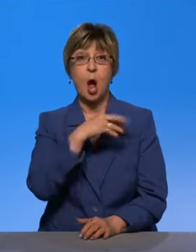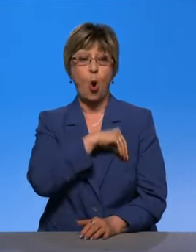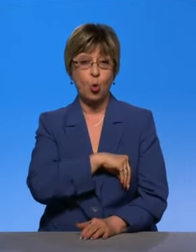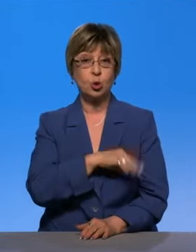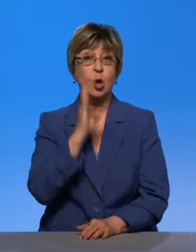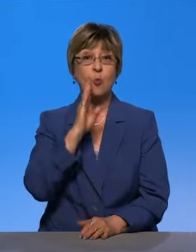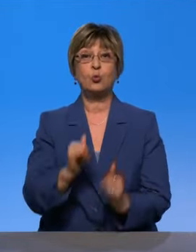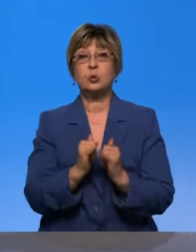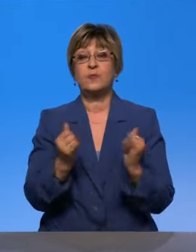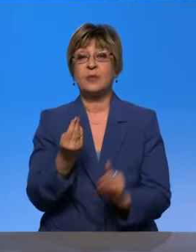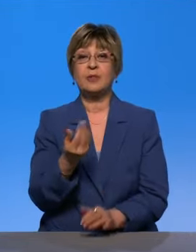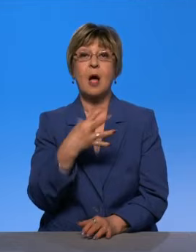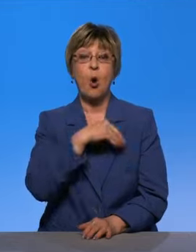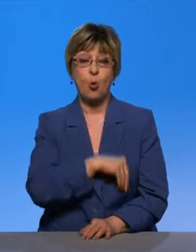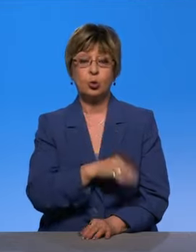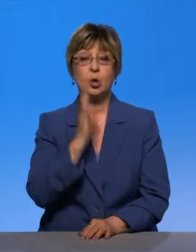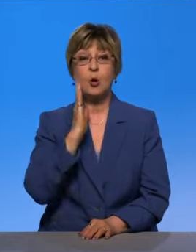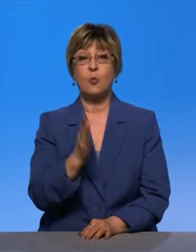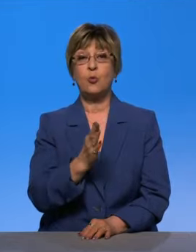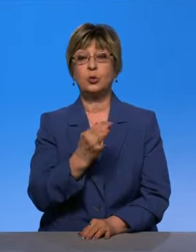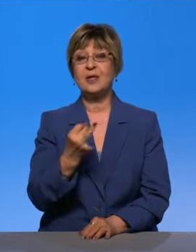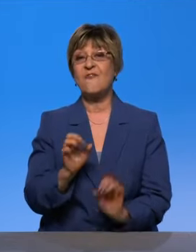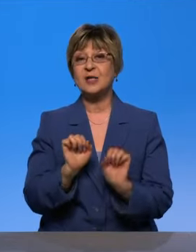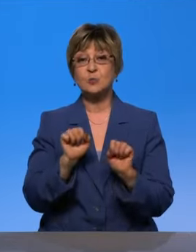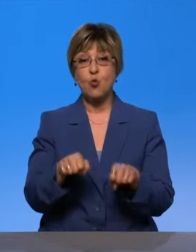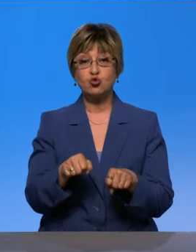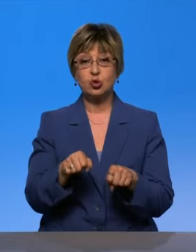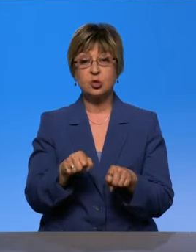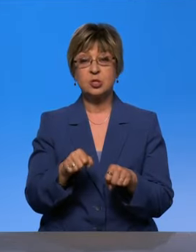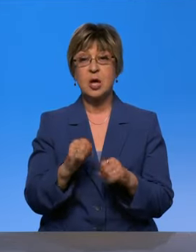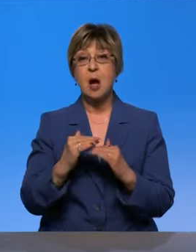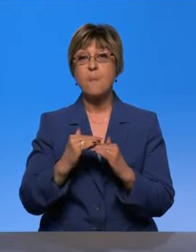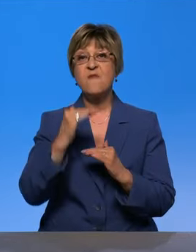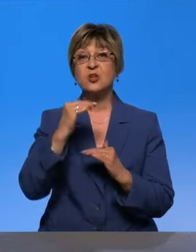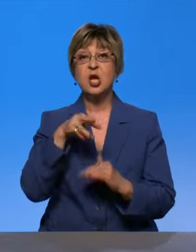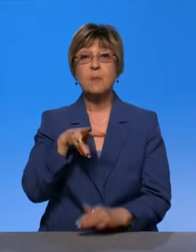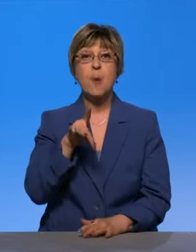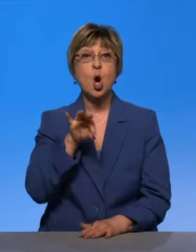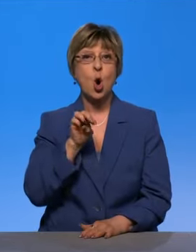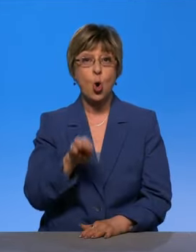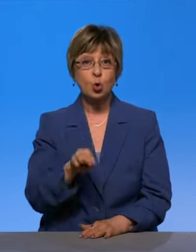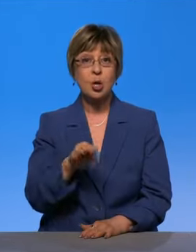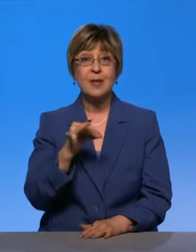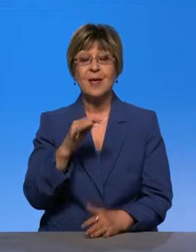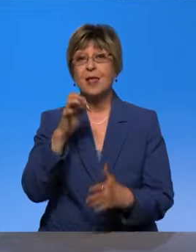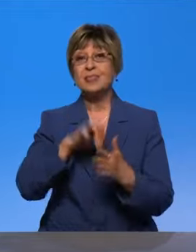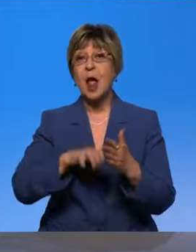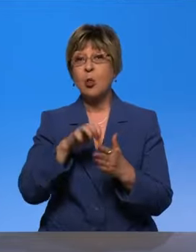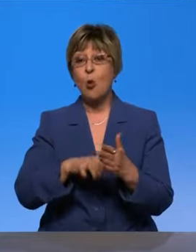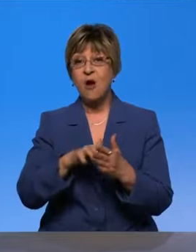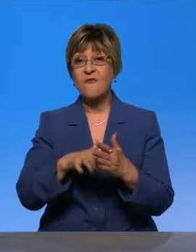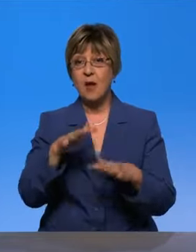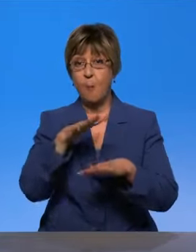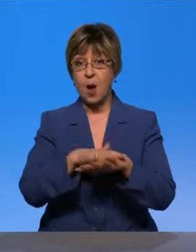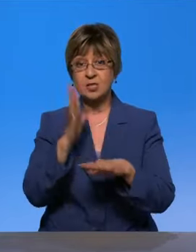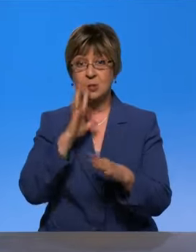расти доходы, будет возможность повышать МРОТ, будет расти налогооблагаемая база, значит,